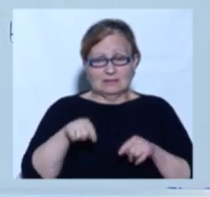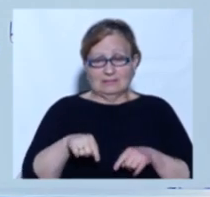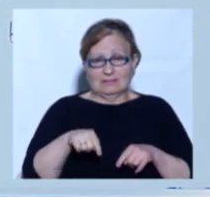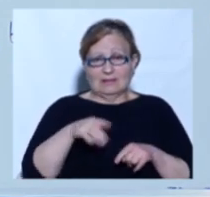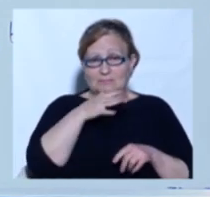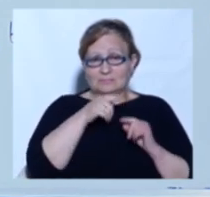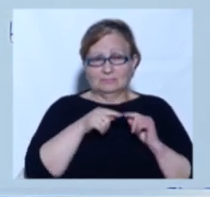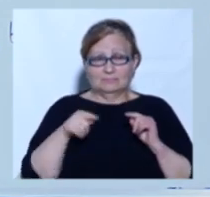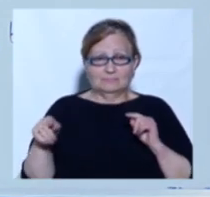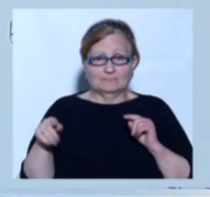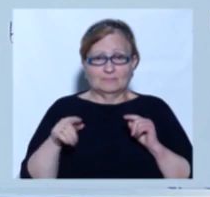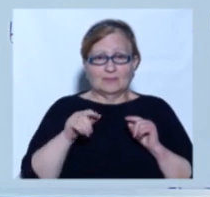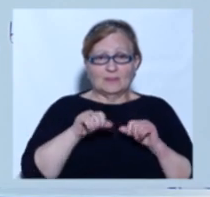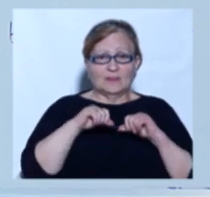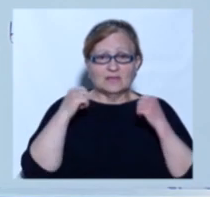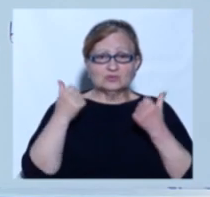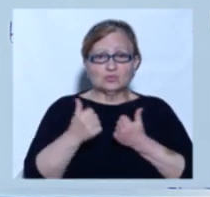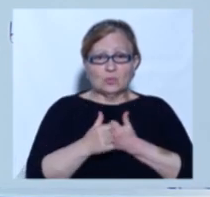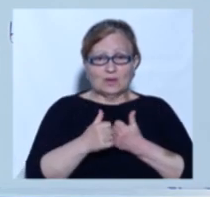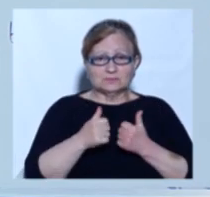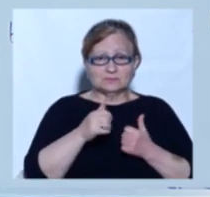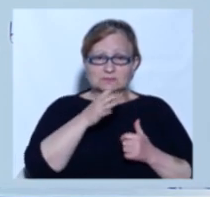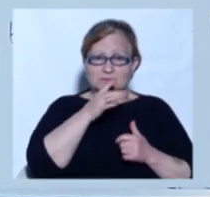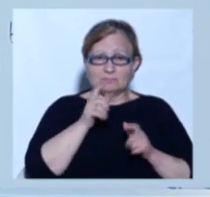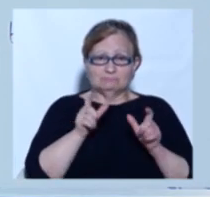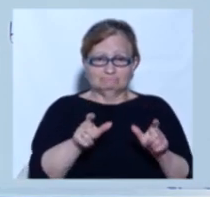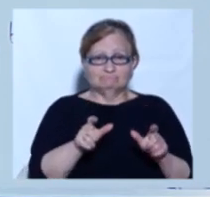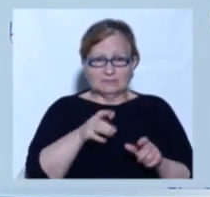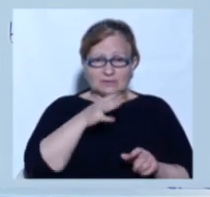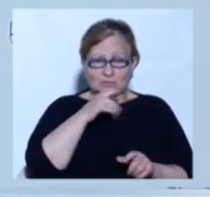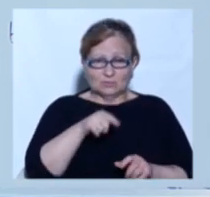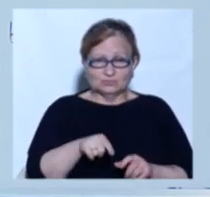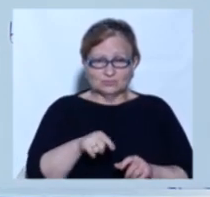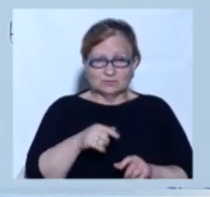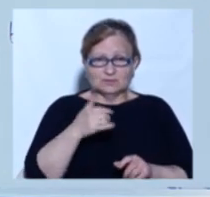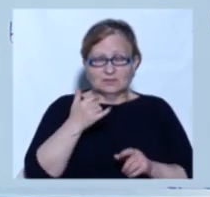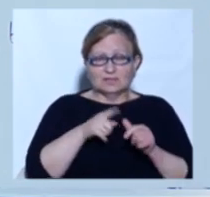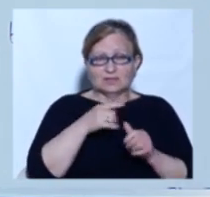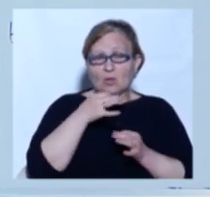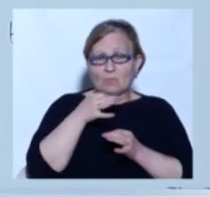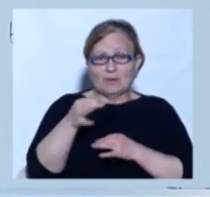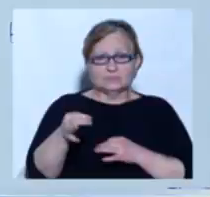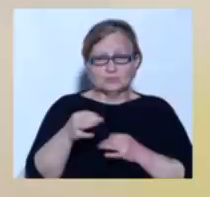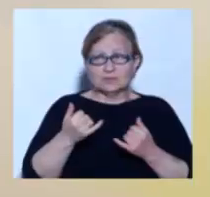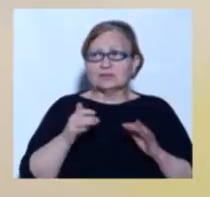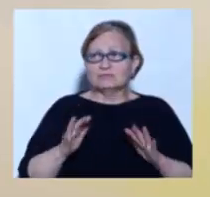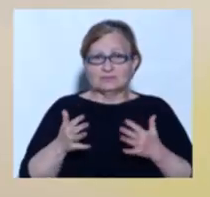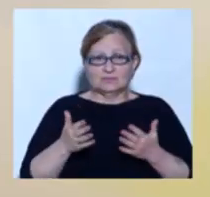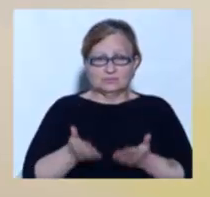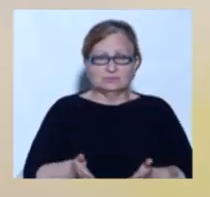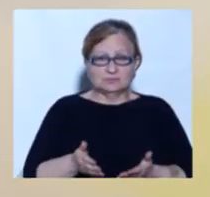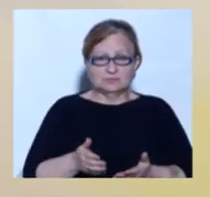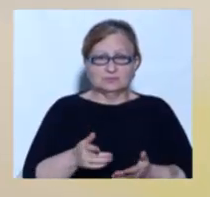დღეებში, იზოლაციის პერიოდში და ერთგვარი გამოძახილია დღევანდელი ყოფისა. ამ